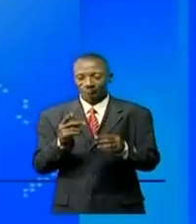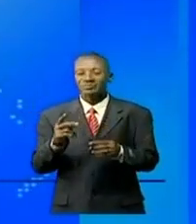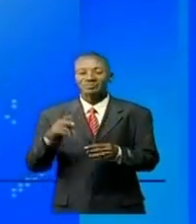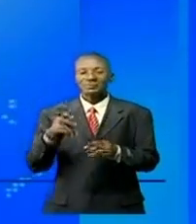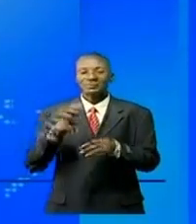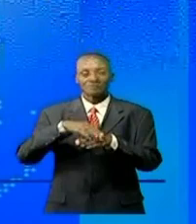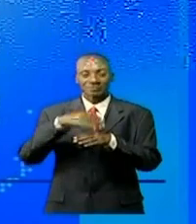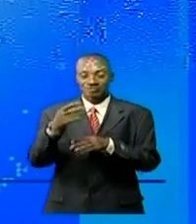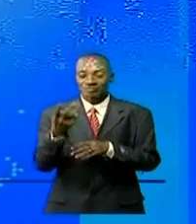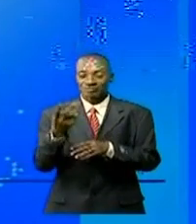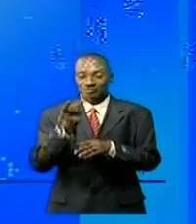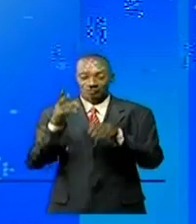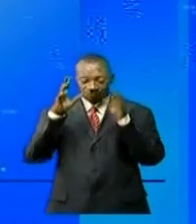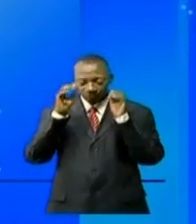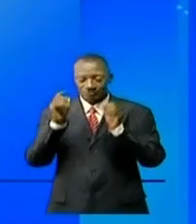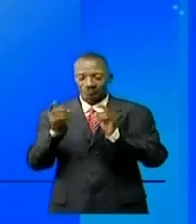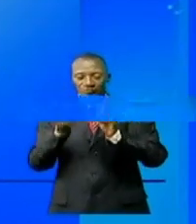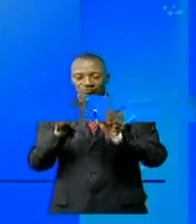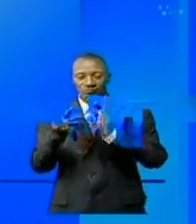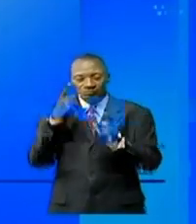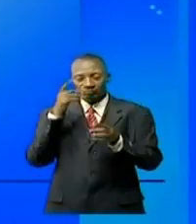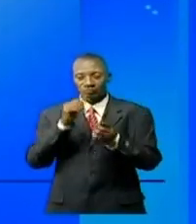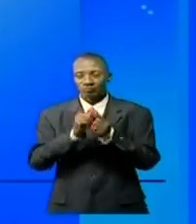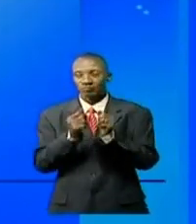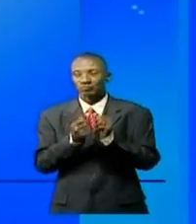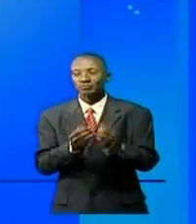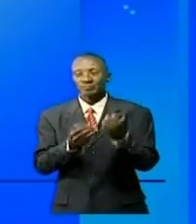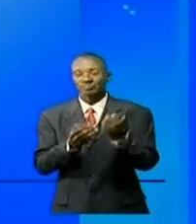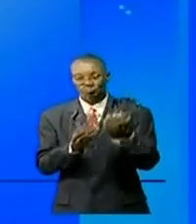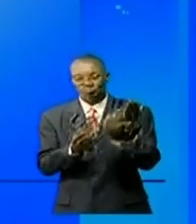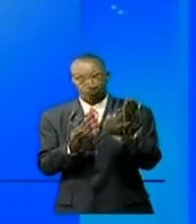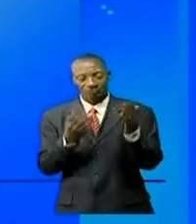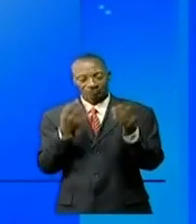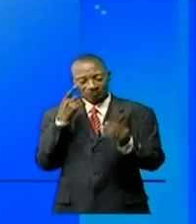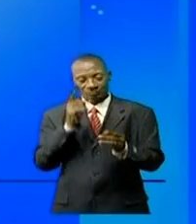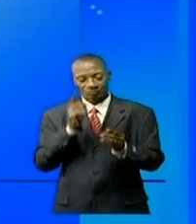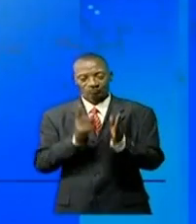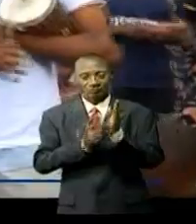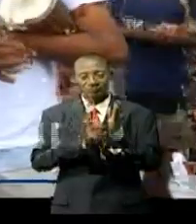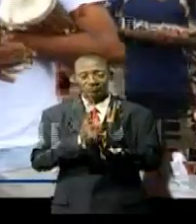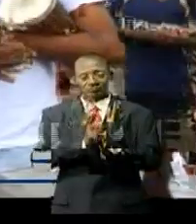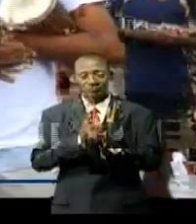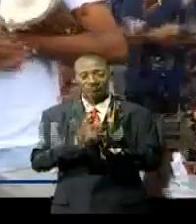renforcer les relations diplomatiques et bilatérales entre les deux pays. Regardez.